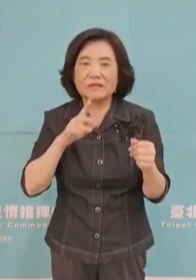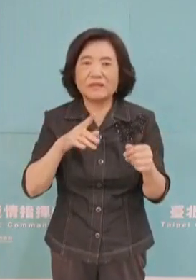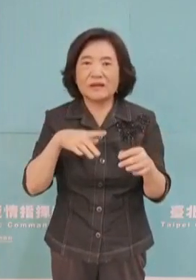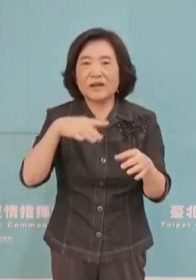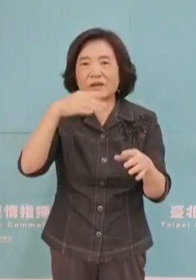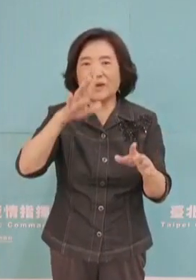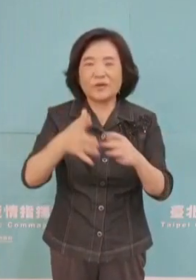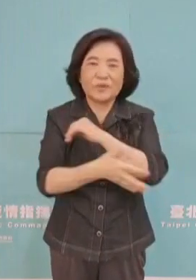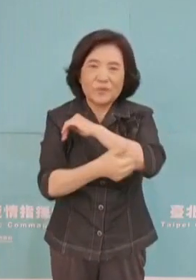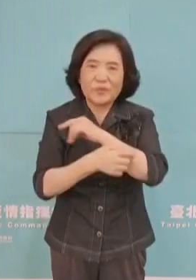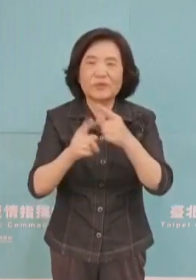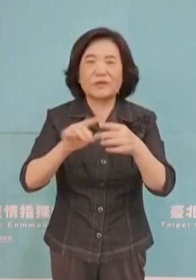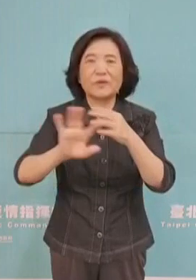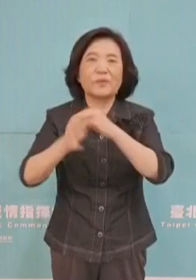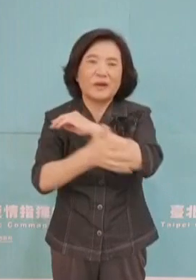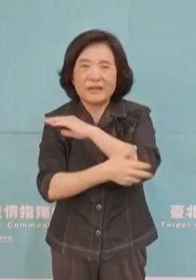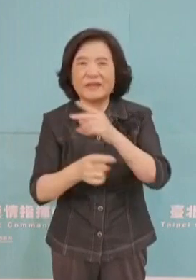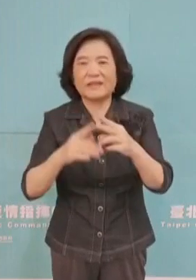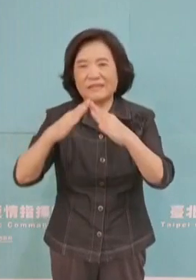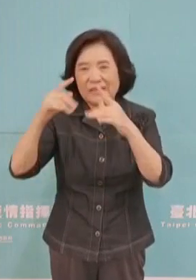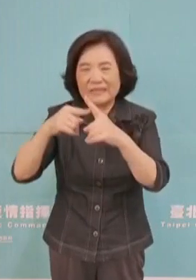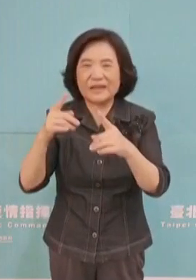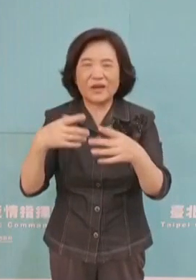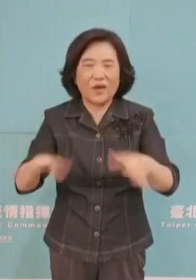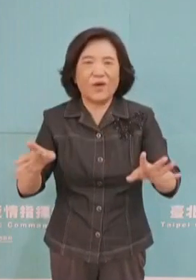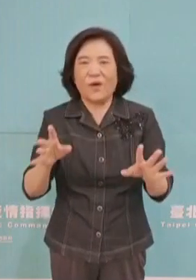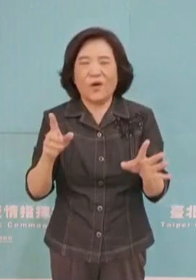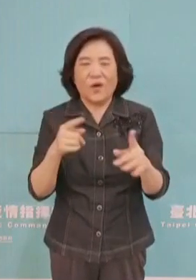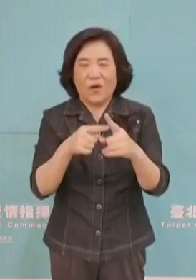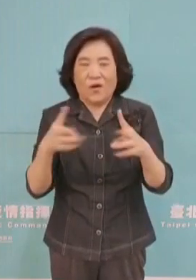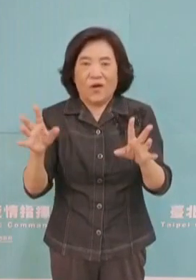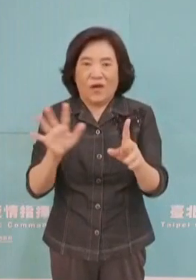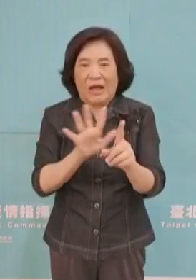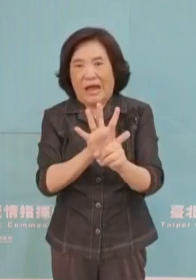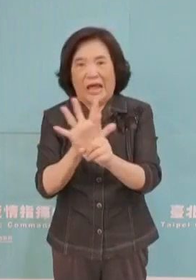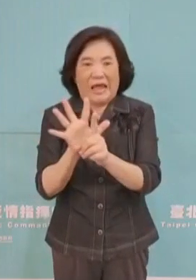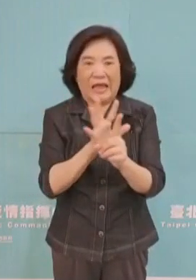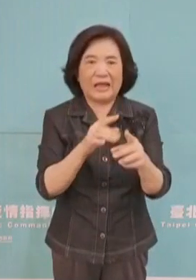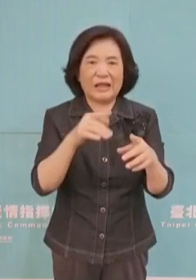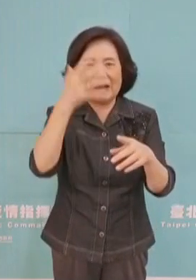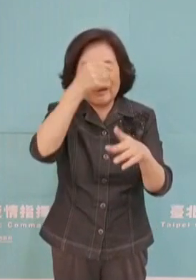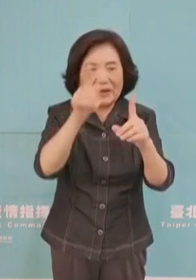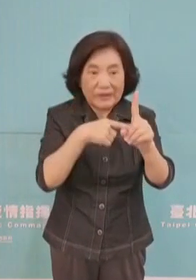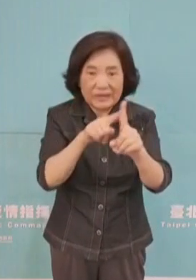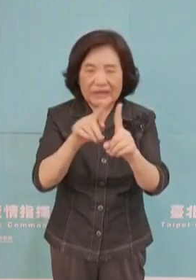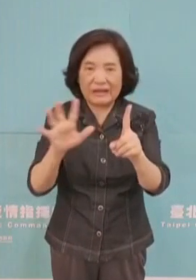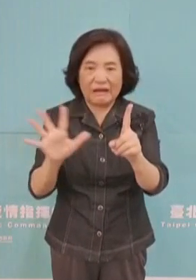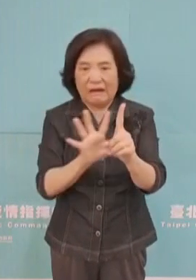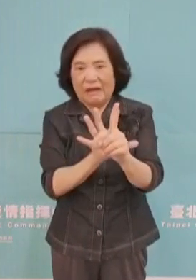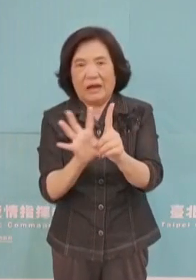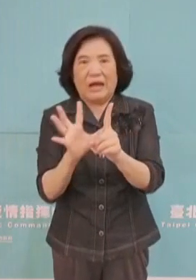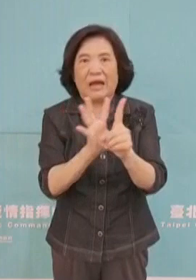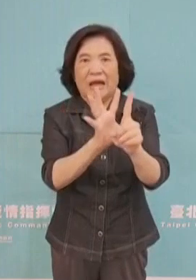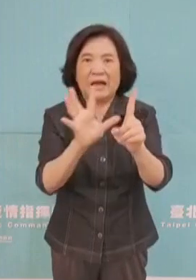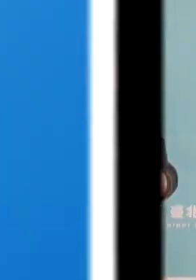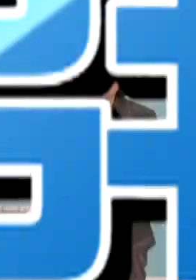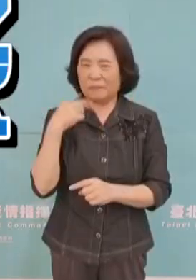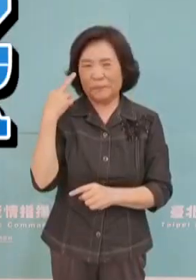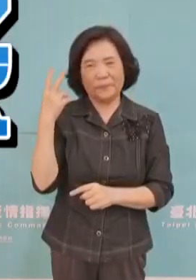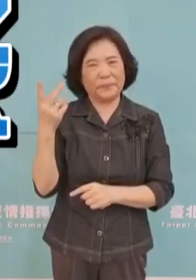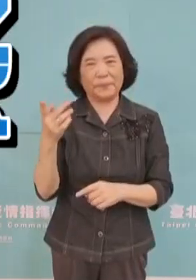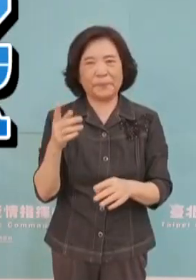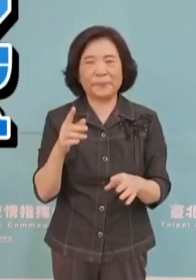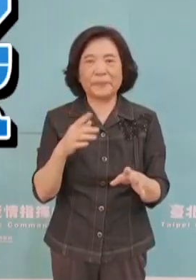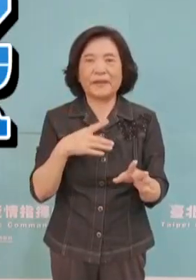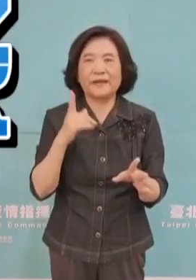个啦，外用一个，然后家人又一个，搞不好又其他家属，所以一个长者来打，我来了一大堆人了，所以这个